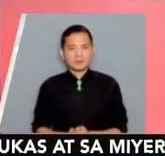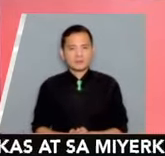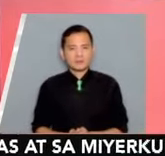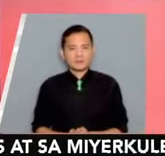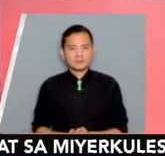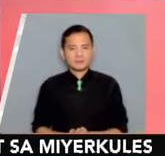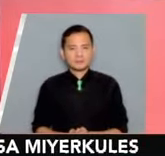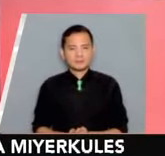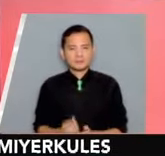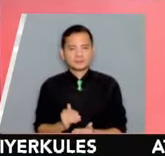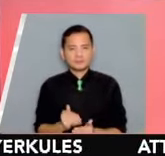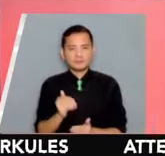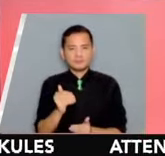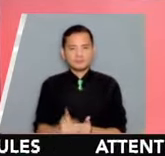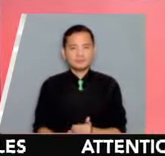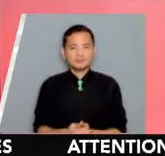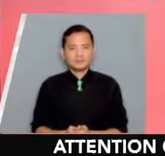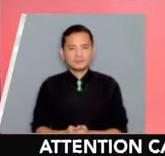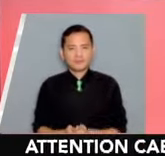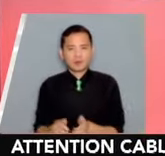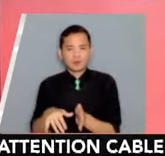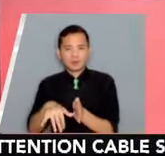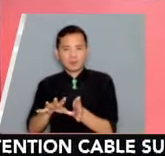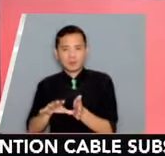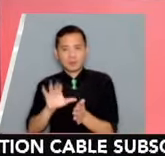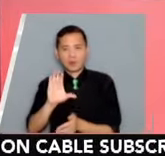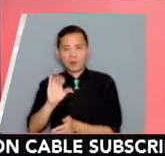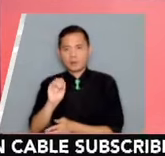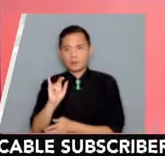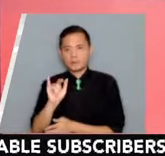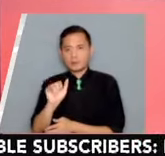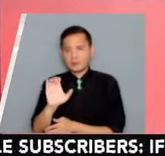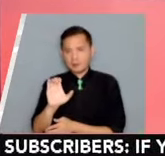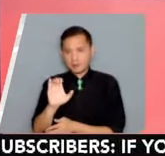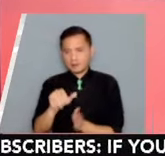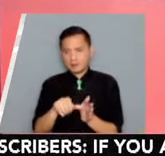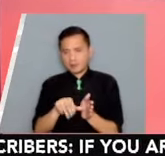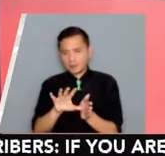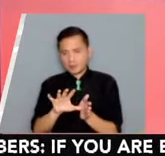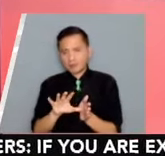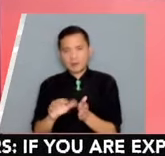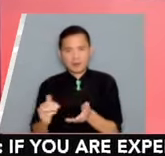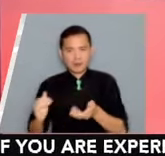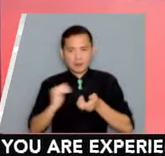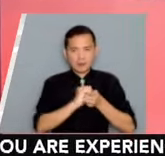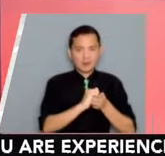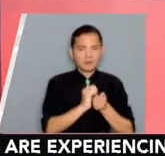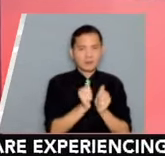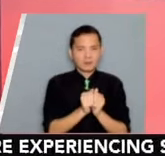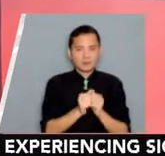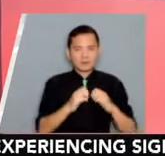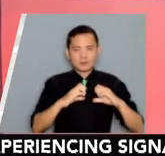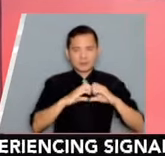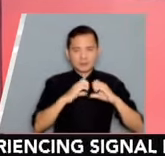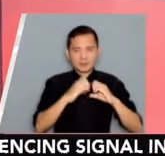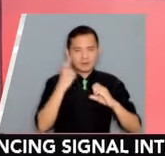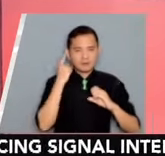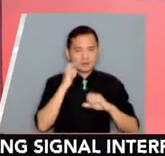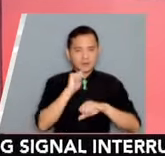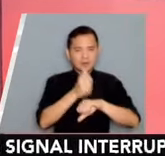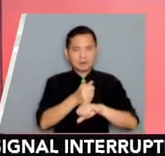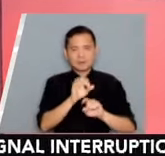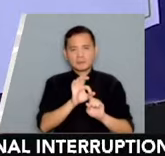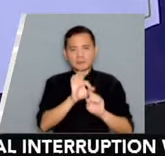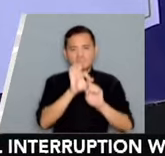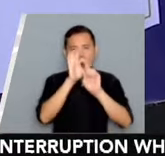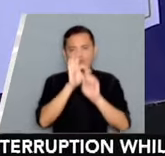Nagtulungan ang Commission on Elections sa GMA Integrated News sa pagsasagawa ng special voter registration sa GMA Network Center nitong weekend.